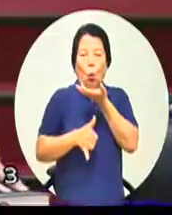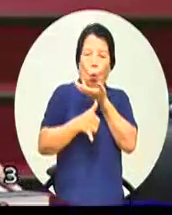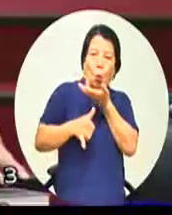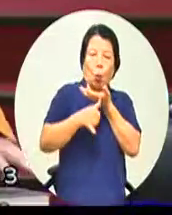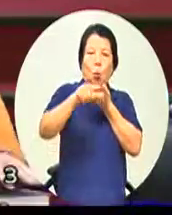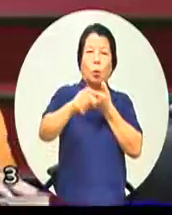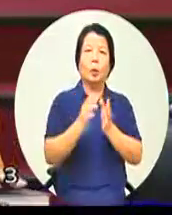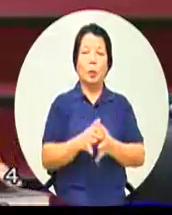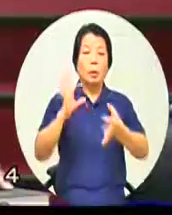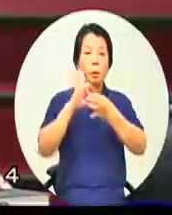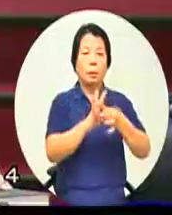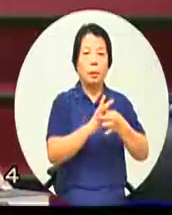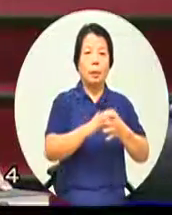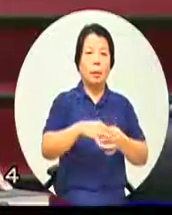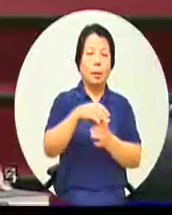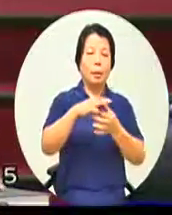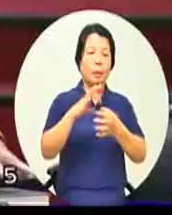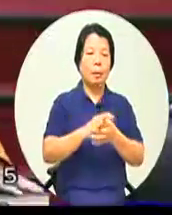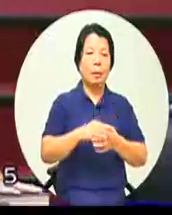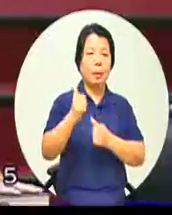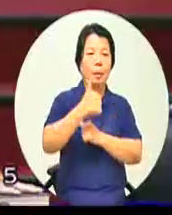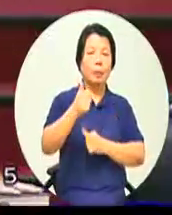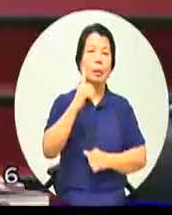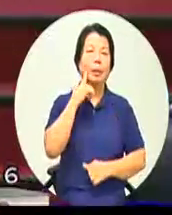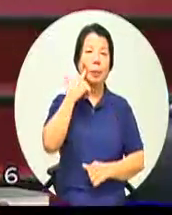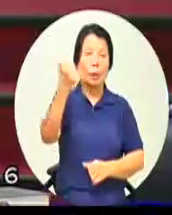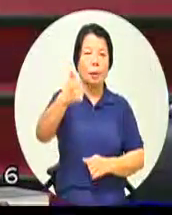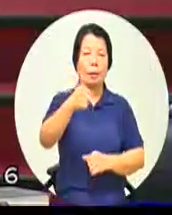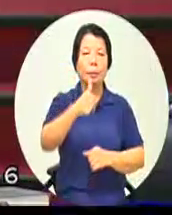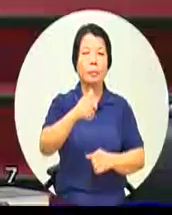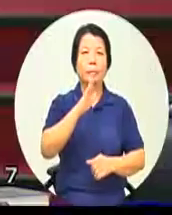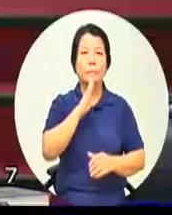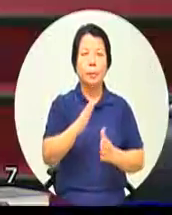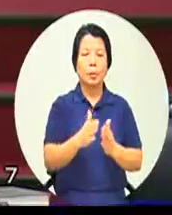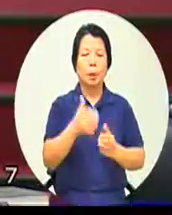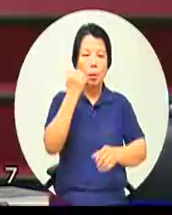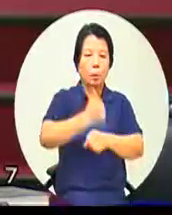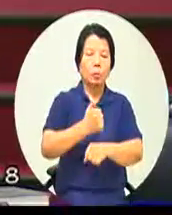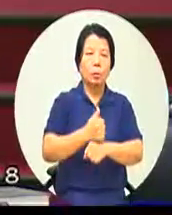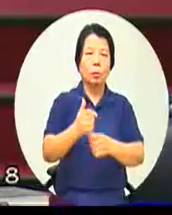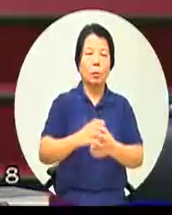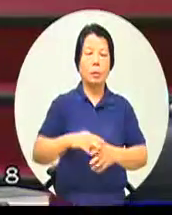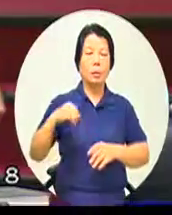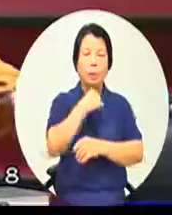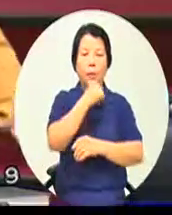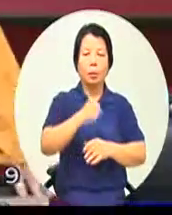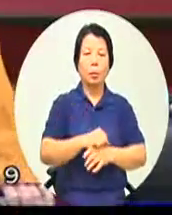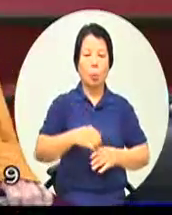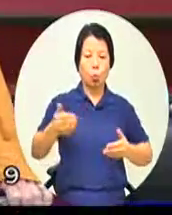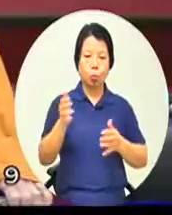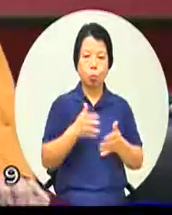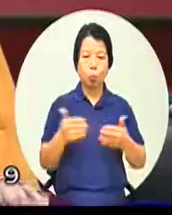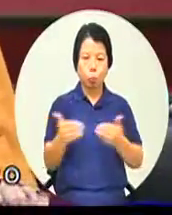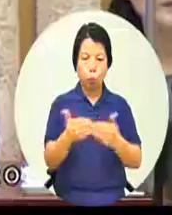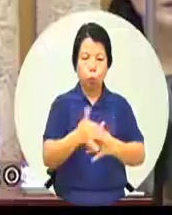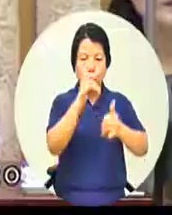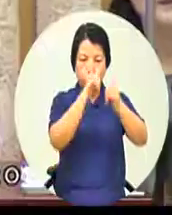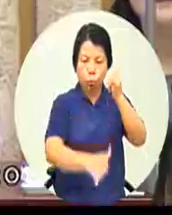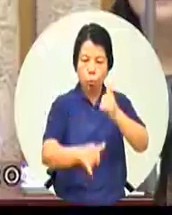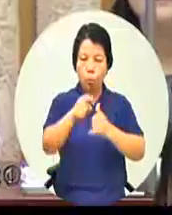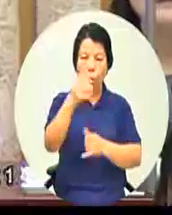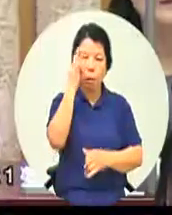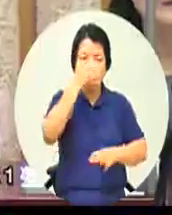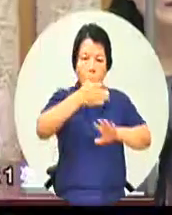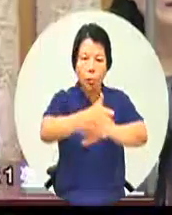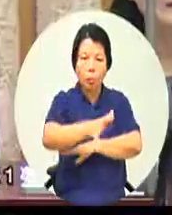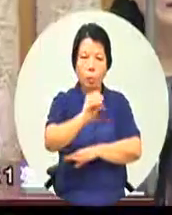因老爸前来政府长连进东，伊人讲连环做一本台湾通史，你有看过有无？ 潘书记，我